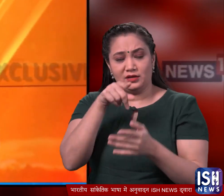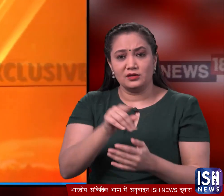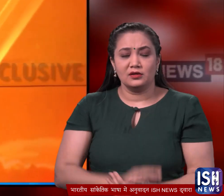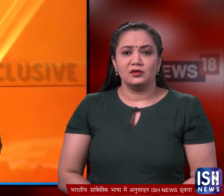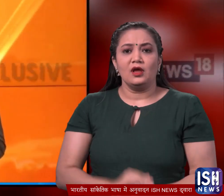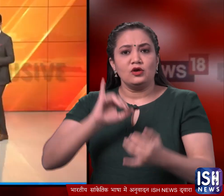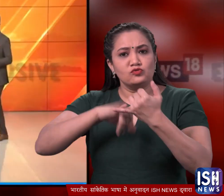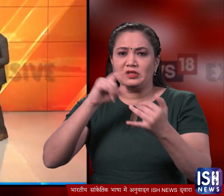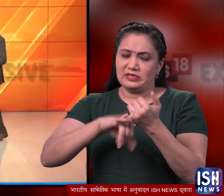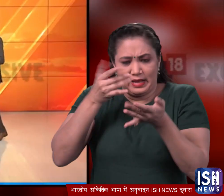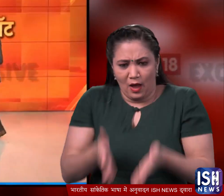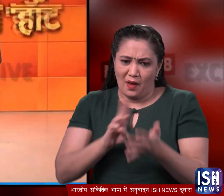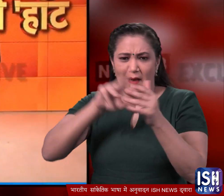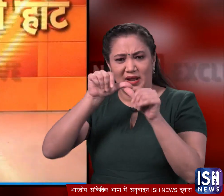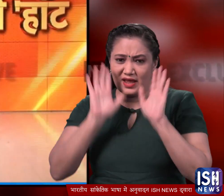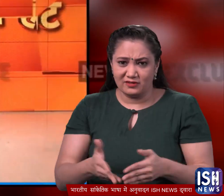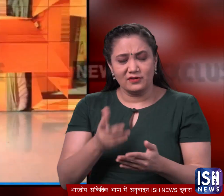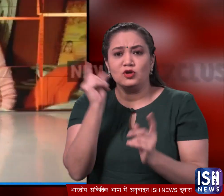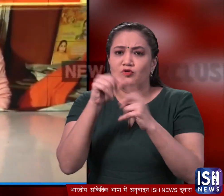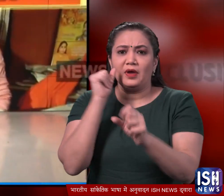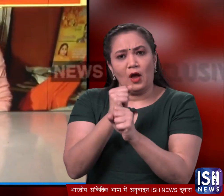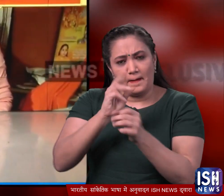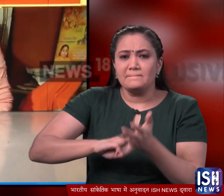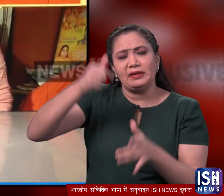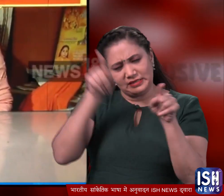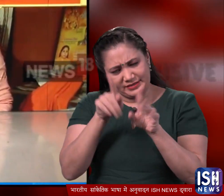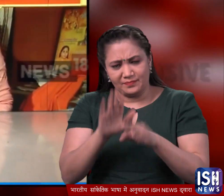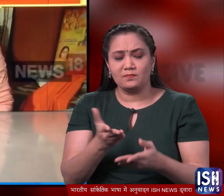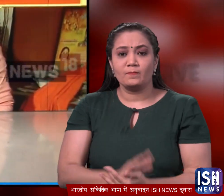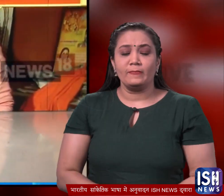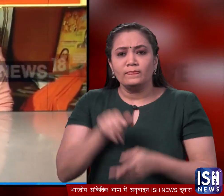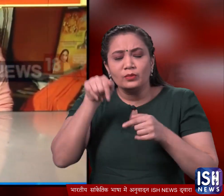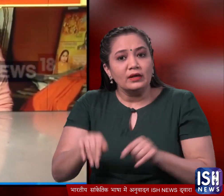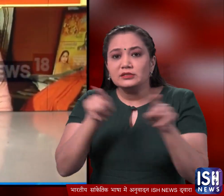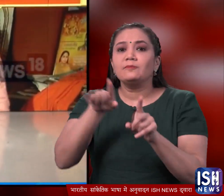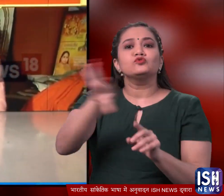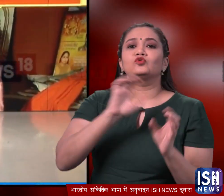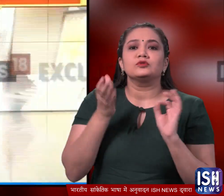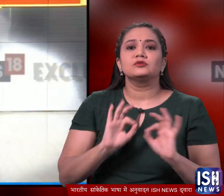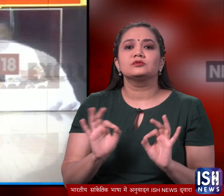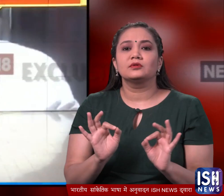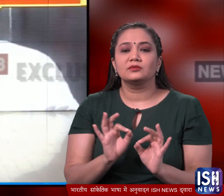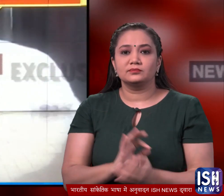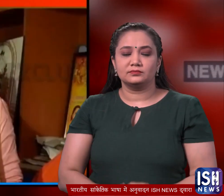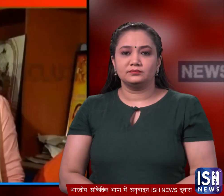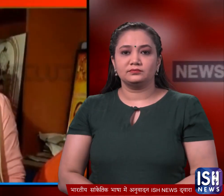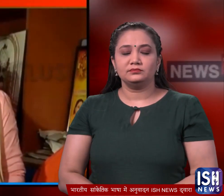नगर। वैसे तो इस सीट से स्वाति सिंह अभी विधायक हैं, जो यूपी सरकार में मंत्री भी हैं, लेकिन इस बार पार्टी ने उनको यहां से उम्मीदवार नहीं